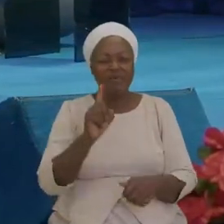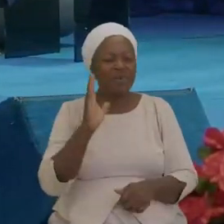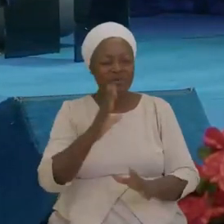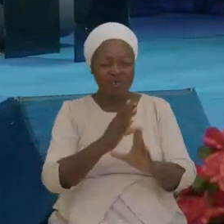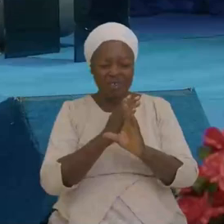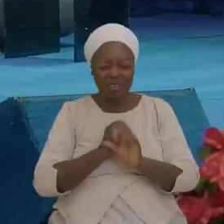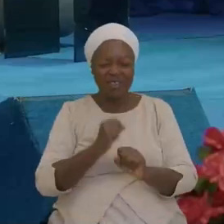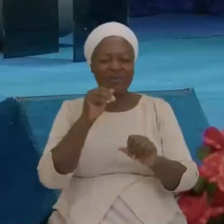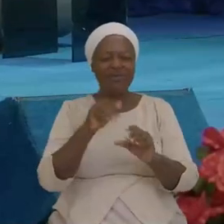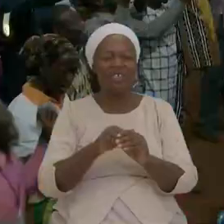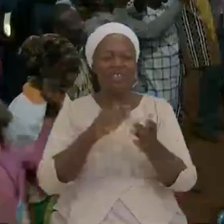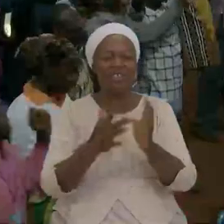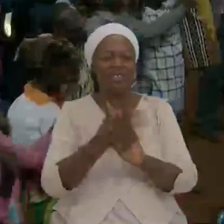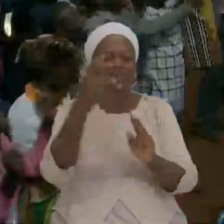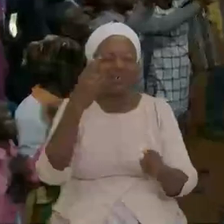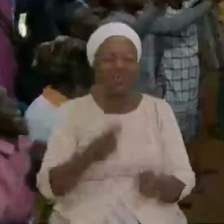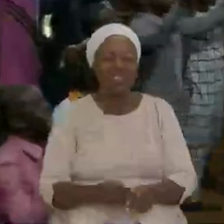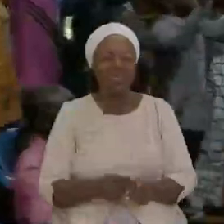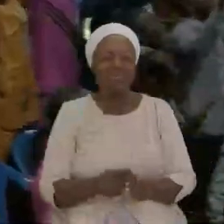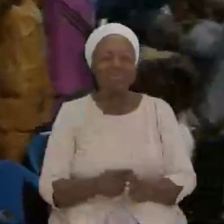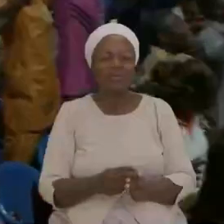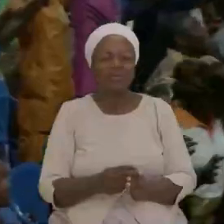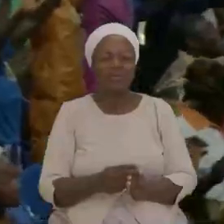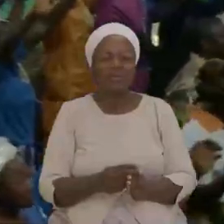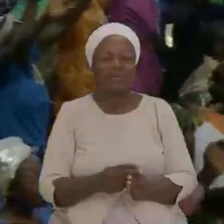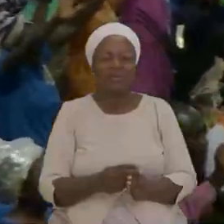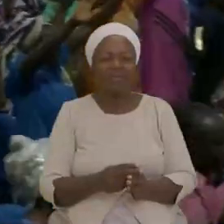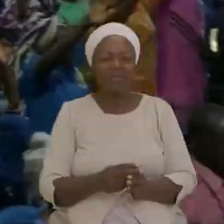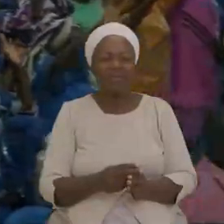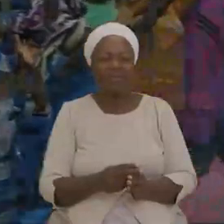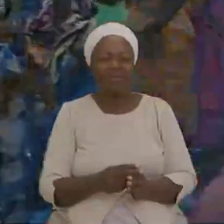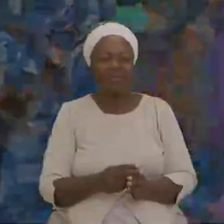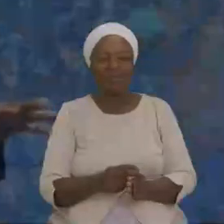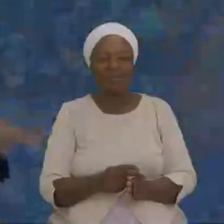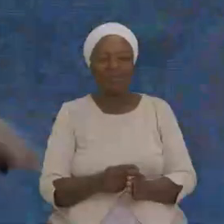Chacun recevra au nom de Jésus.